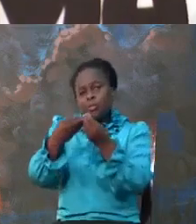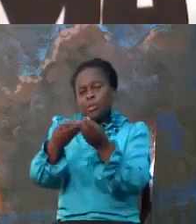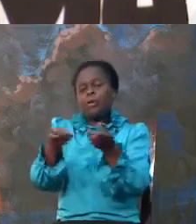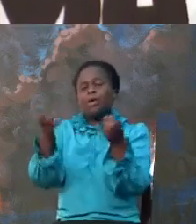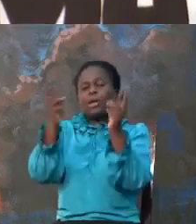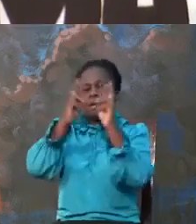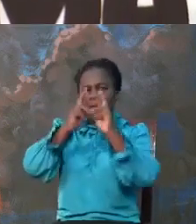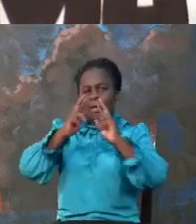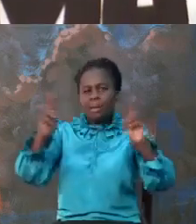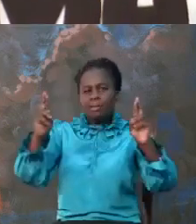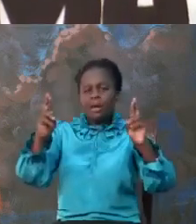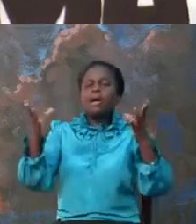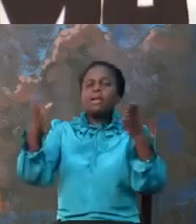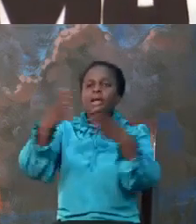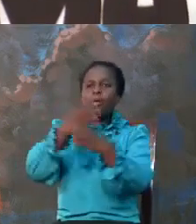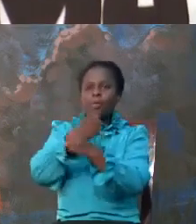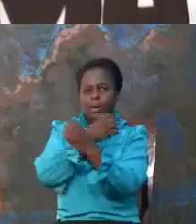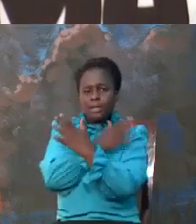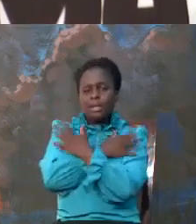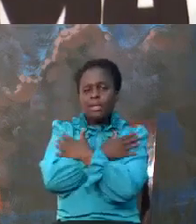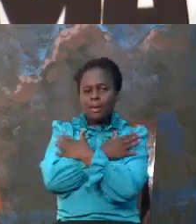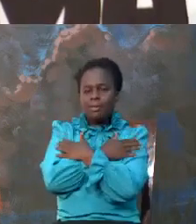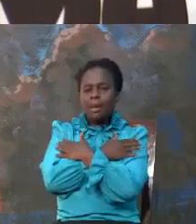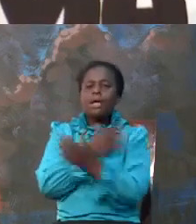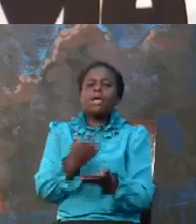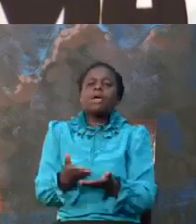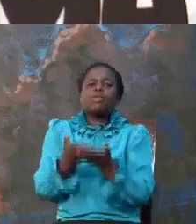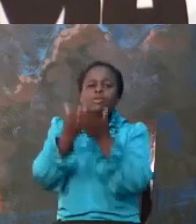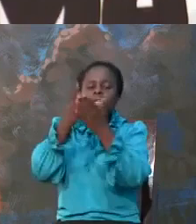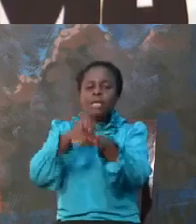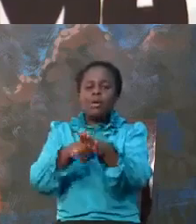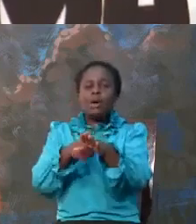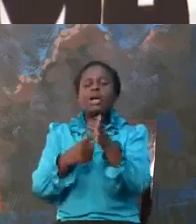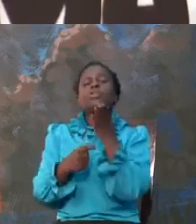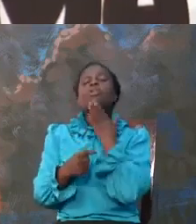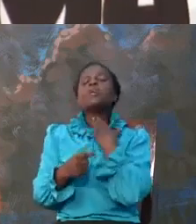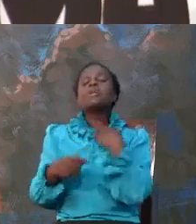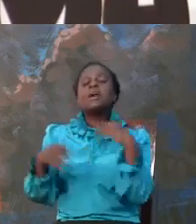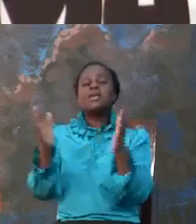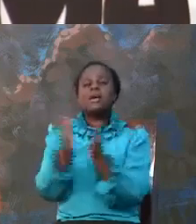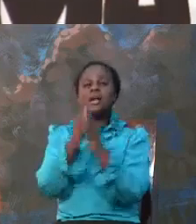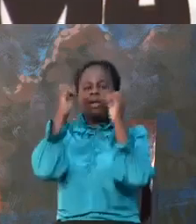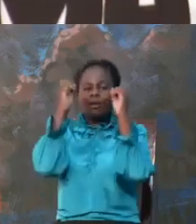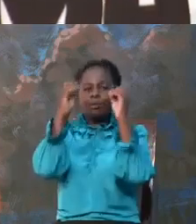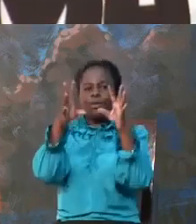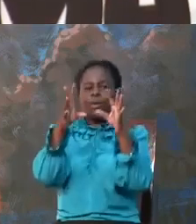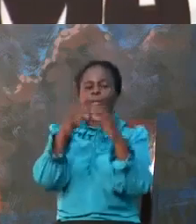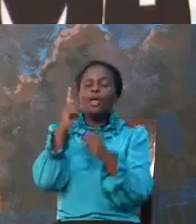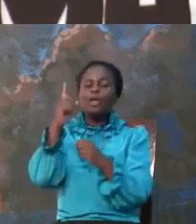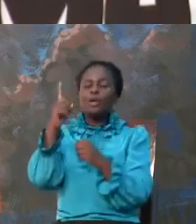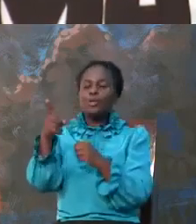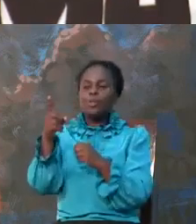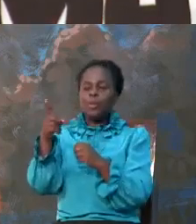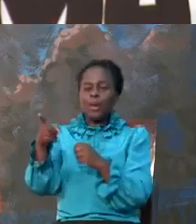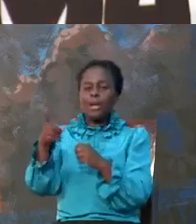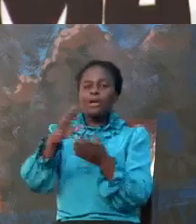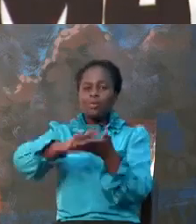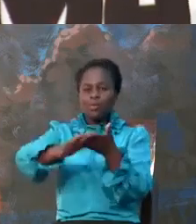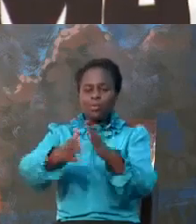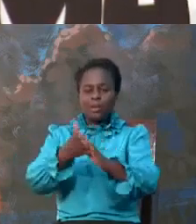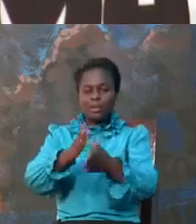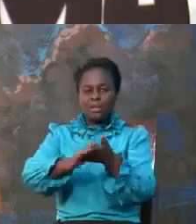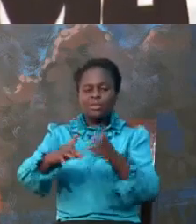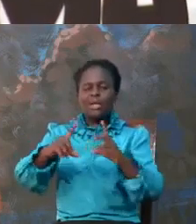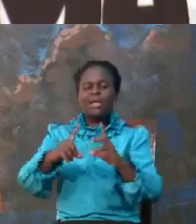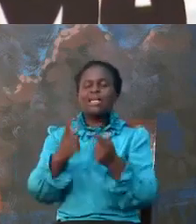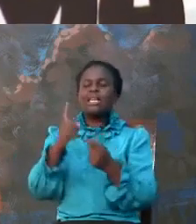na kupata neema ya kutusaidia wakati wa mahitaji. Haleluya. Yuko pale kupatanisha,